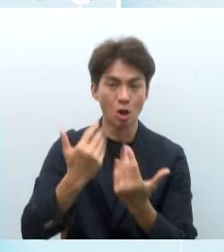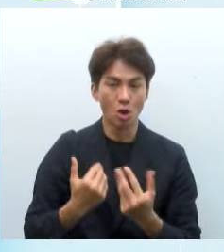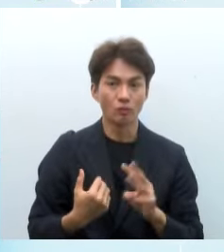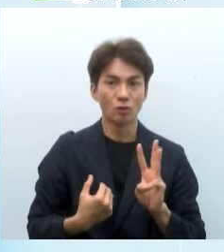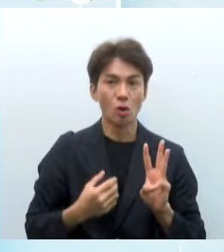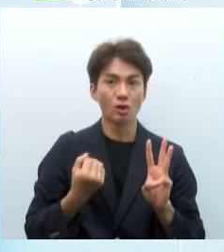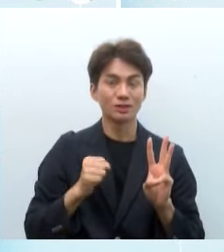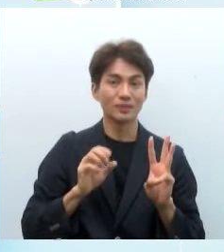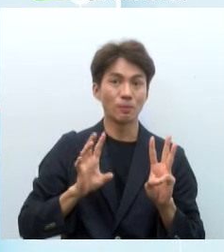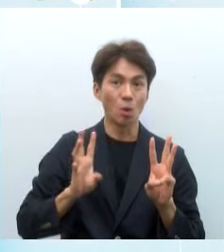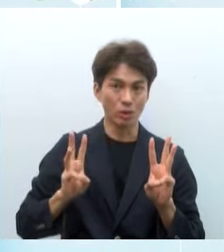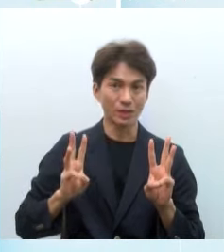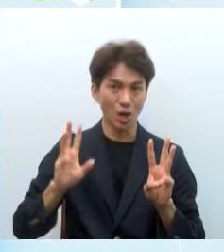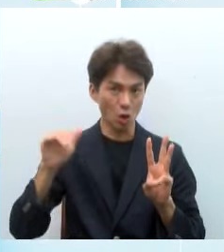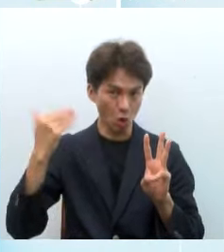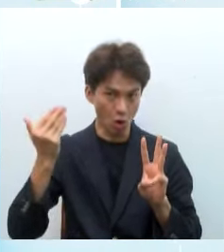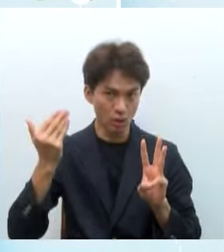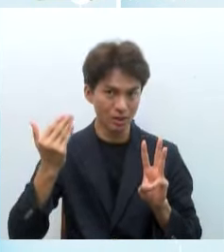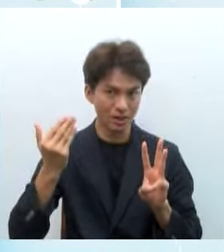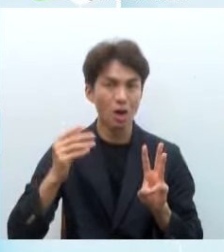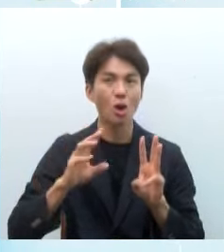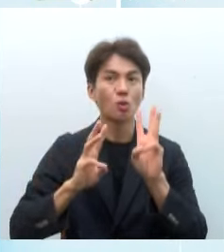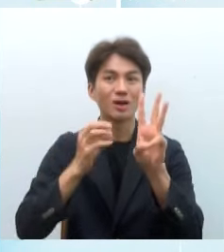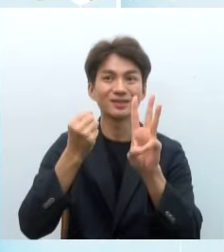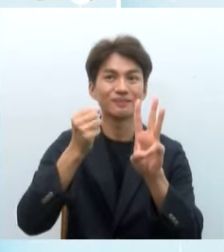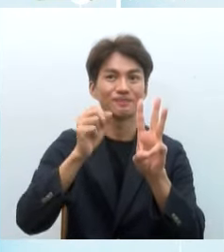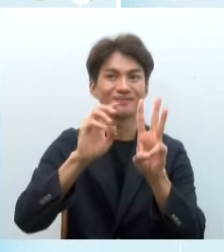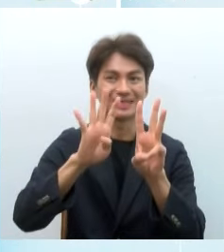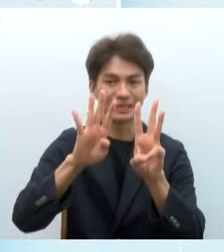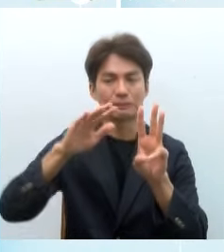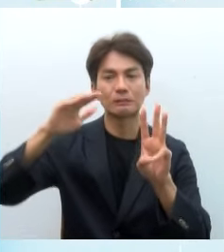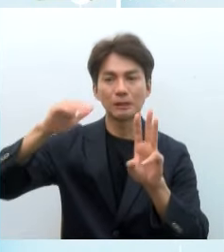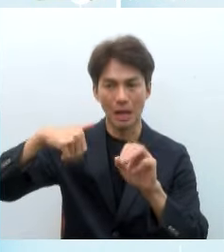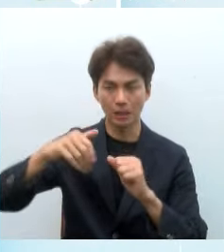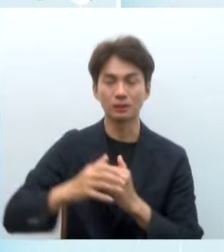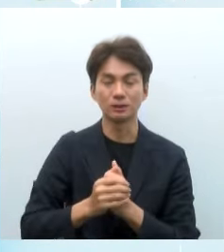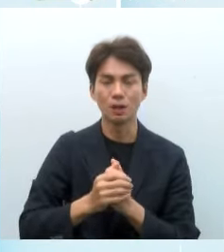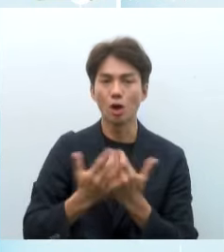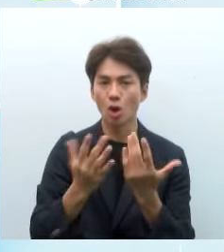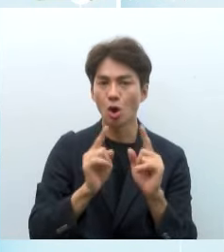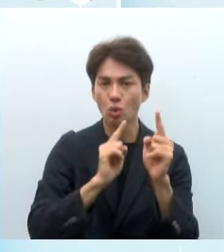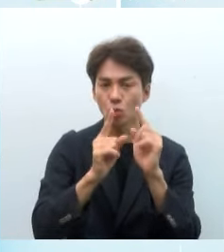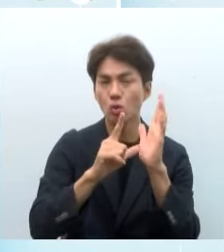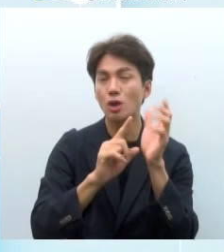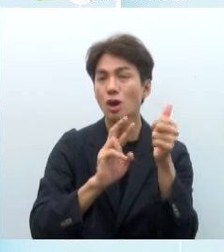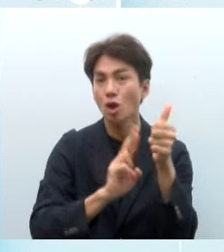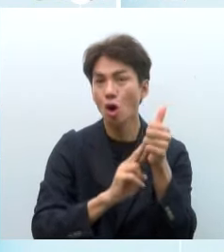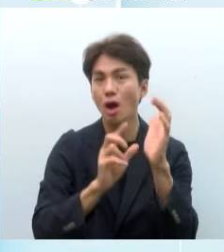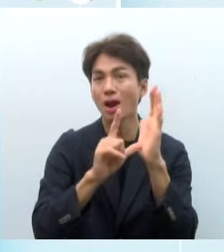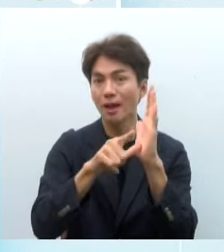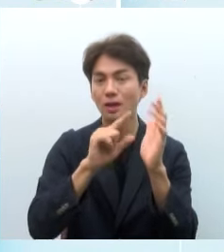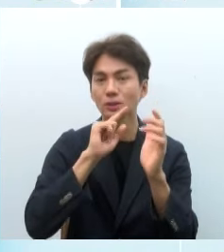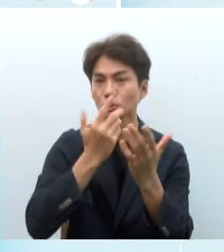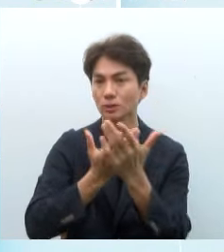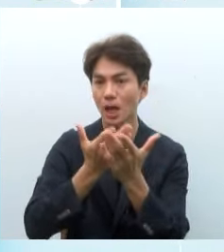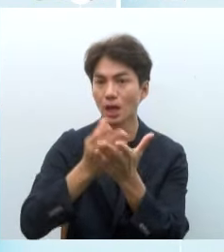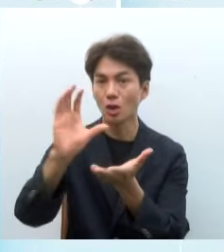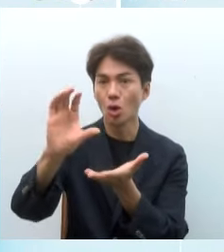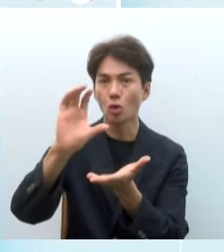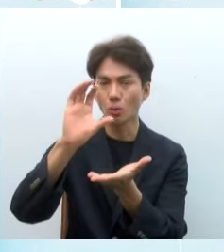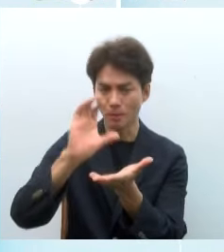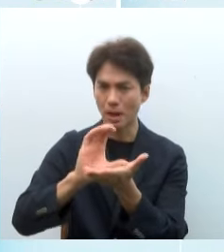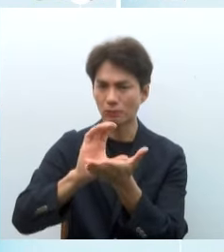นว.14นะครับซึ่งกำลังหาลือกับท่านเลขากับรองเลขาว่าถ้ามีงบประมาณนะครับซึ่งใช้ทั้งประเ